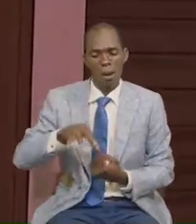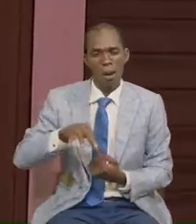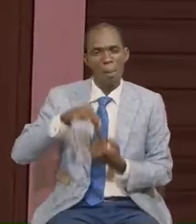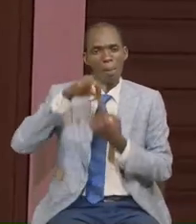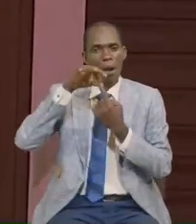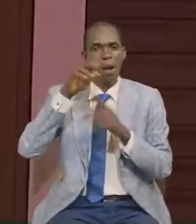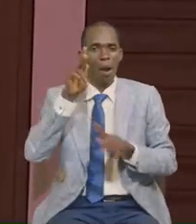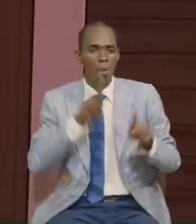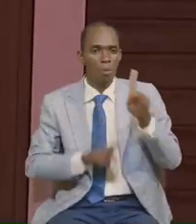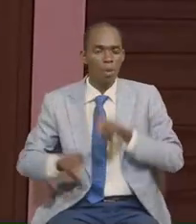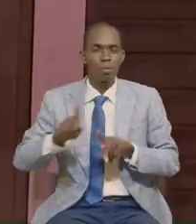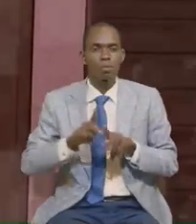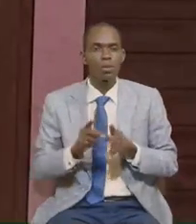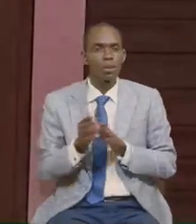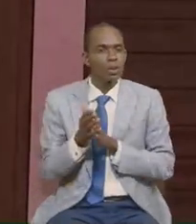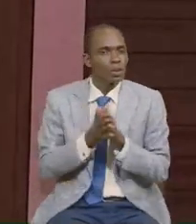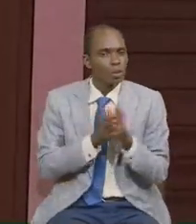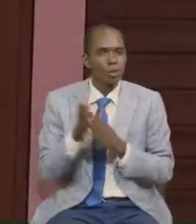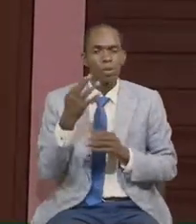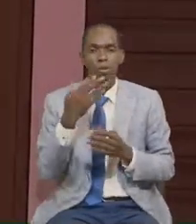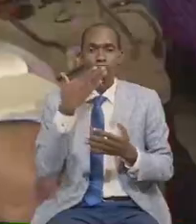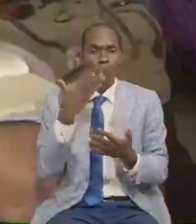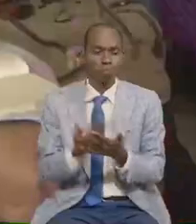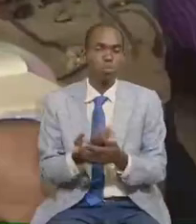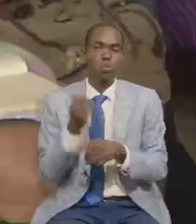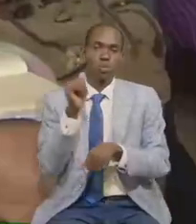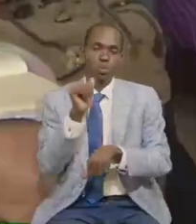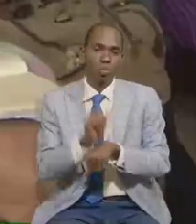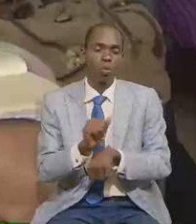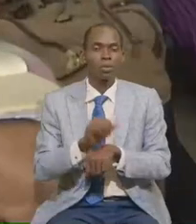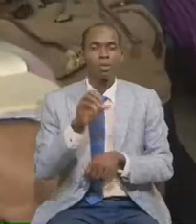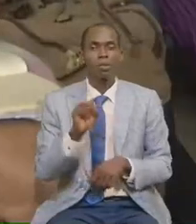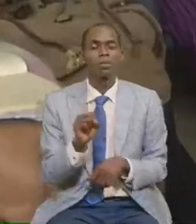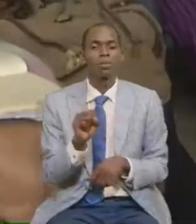la suite, et zélé pour les bonnes œuvres.